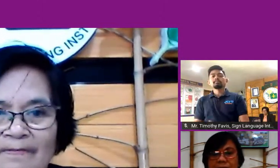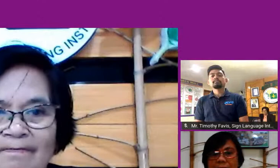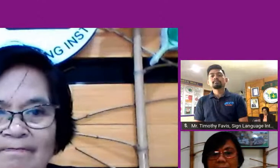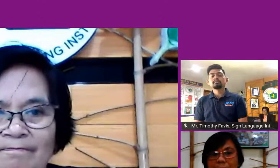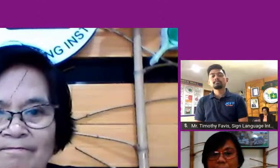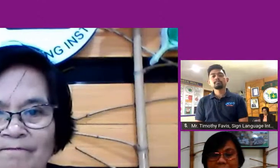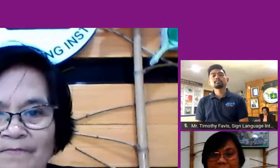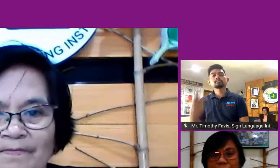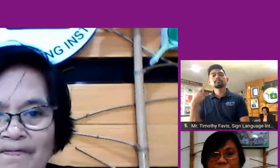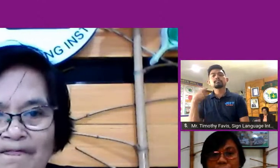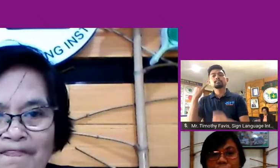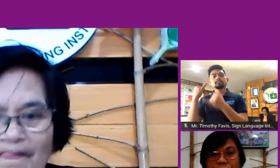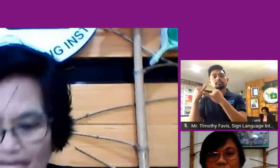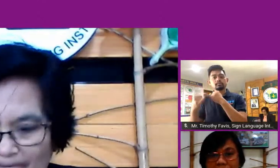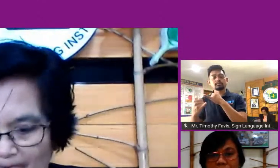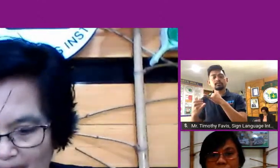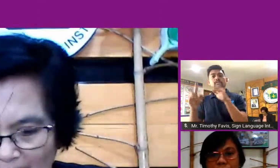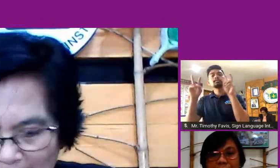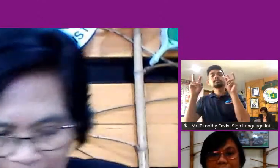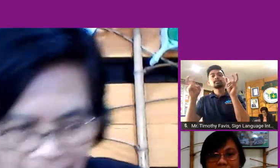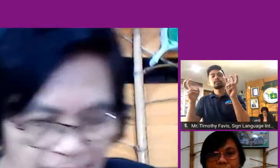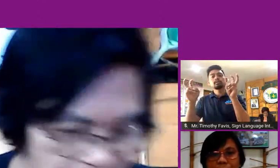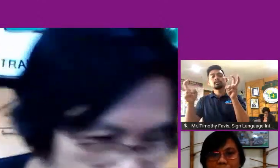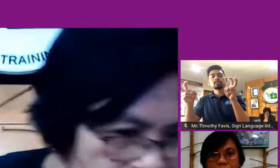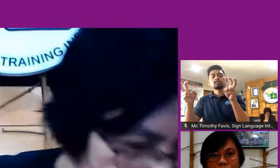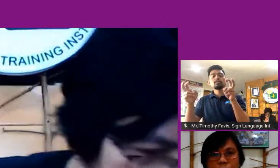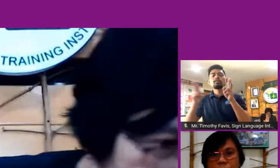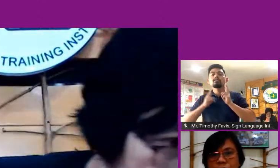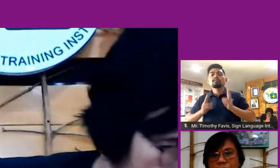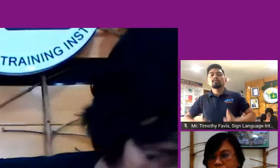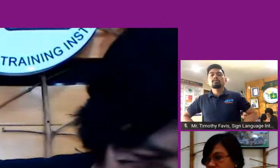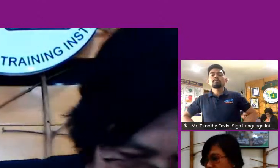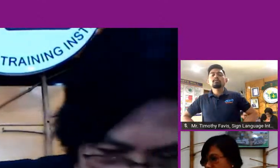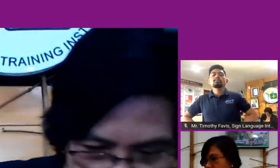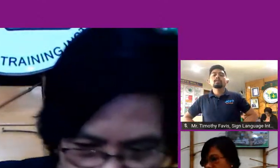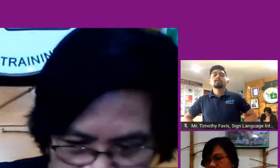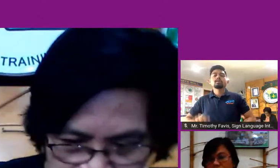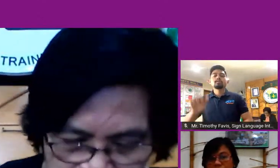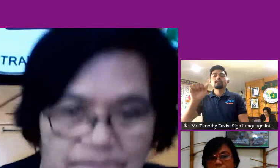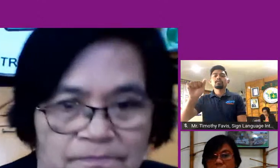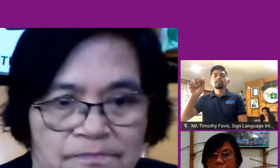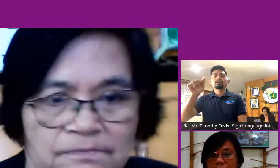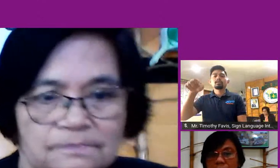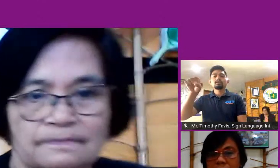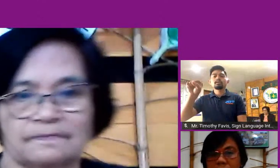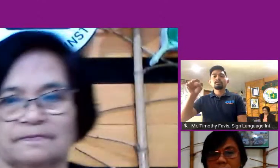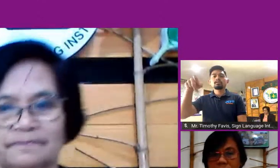So may last topic po tayo for today, yung human aspirations.